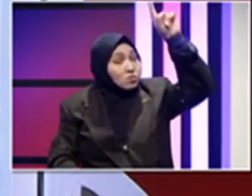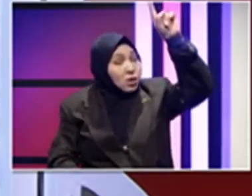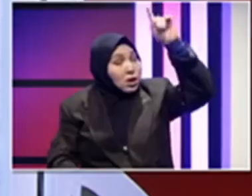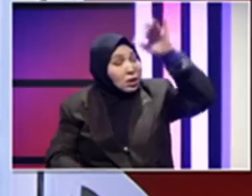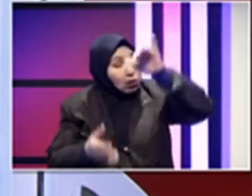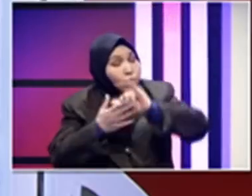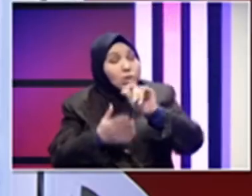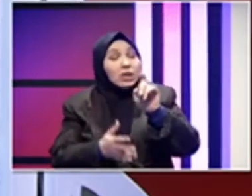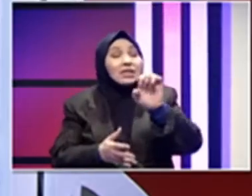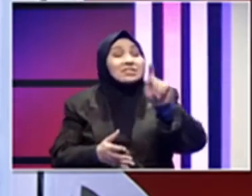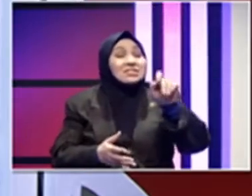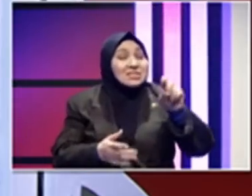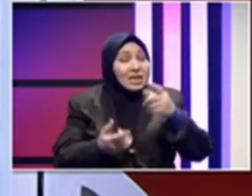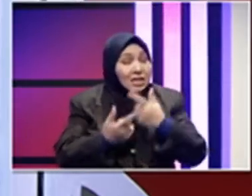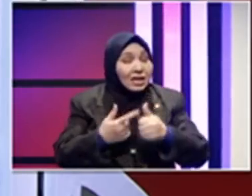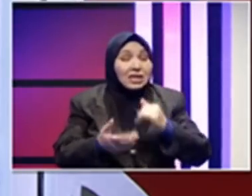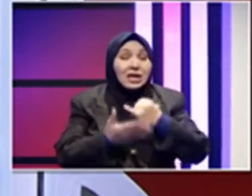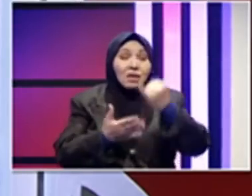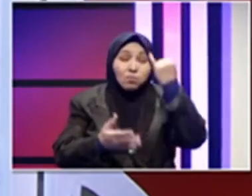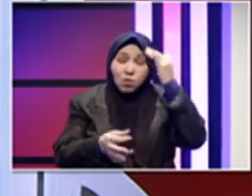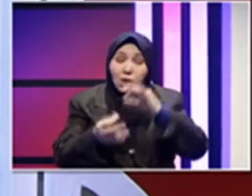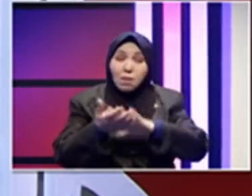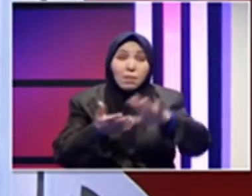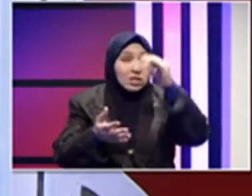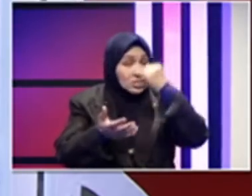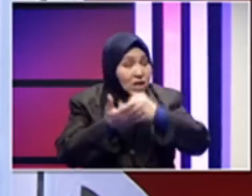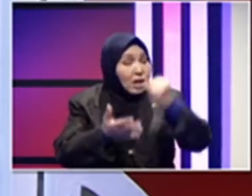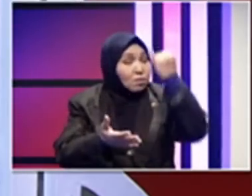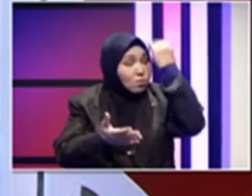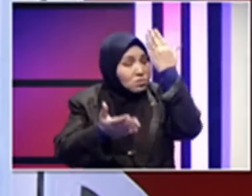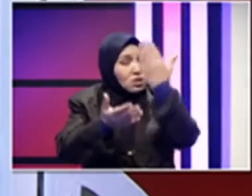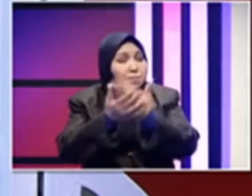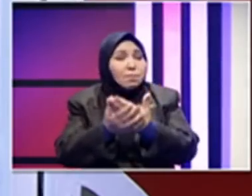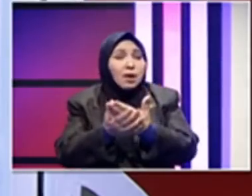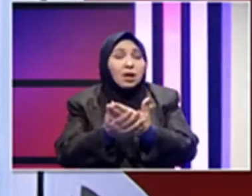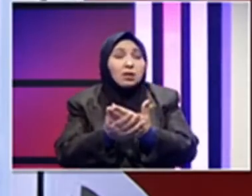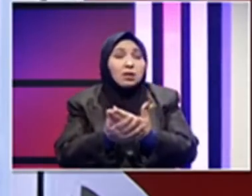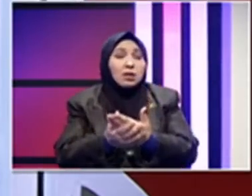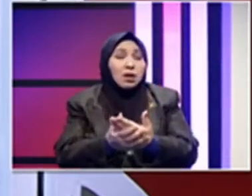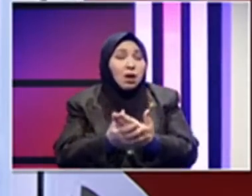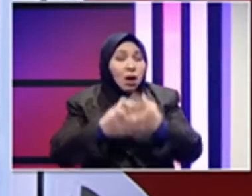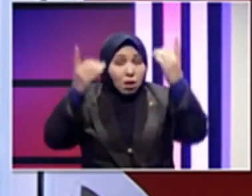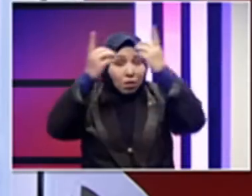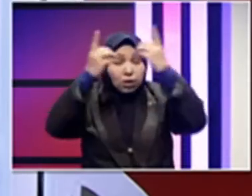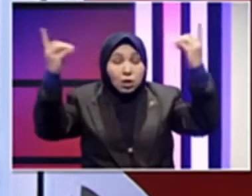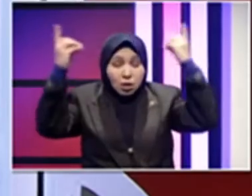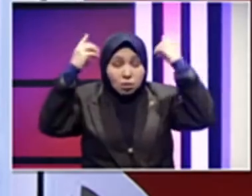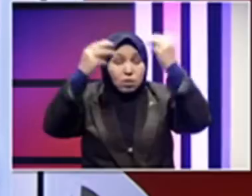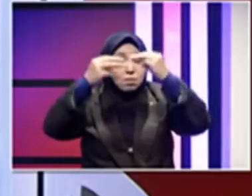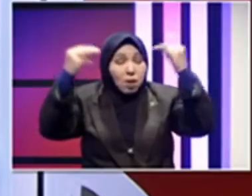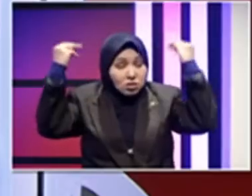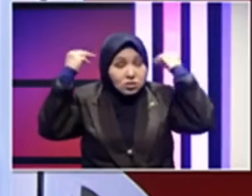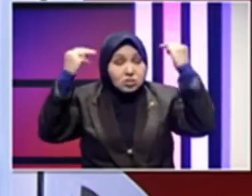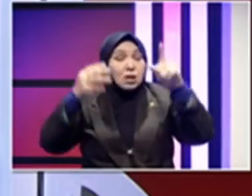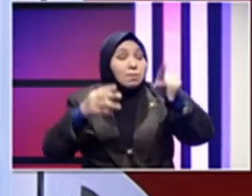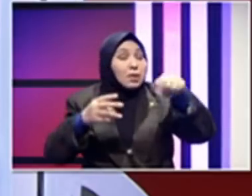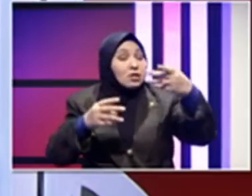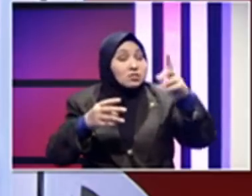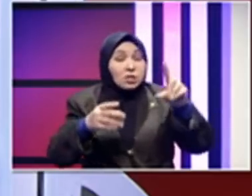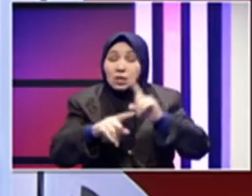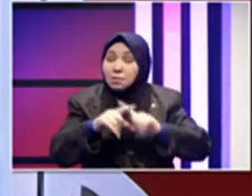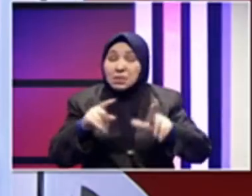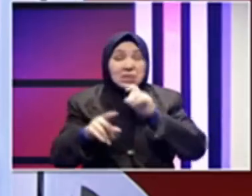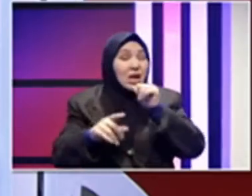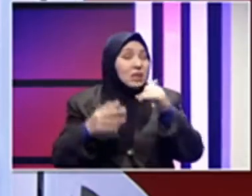kesan daripada ilmu. Betul. Kalau belajar ilmu sampai degree, master, PhD, tetapi dia tak takut pada